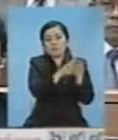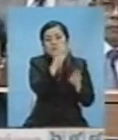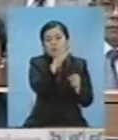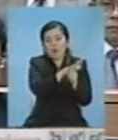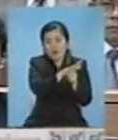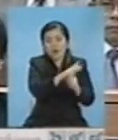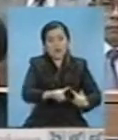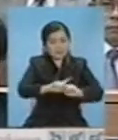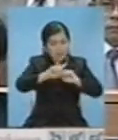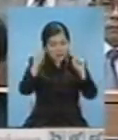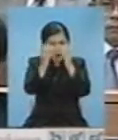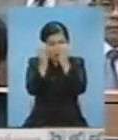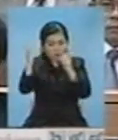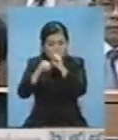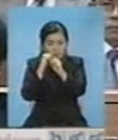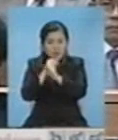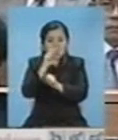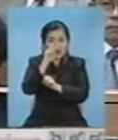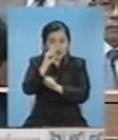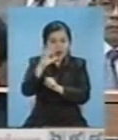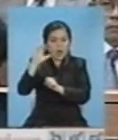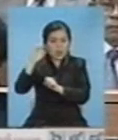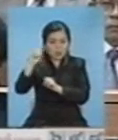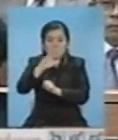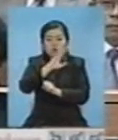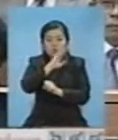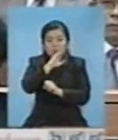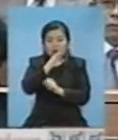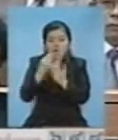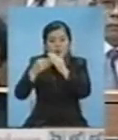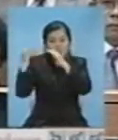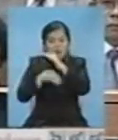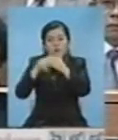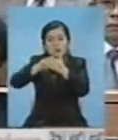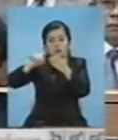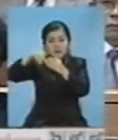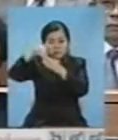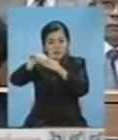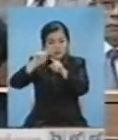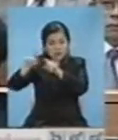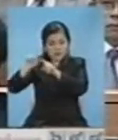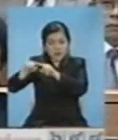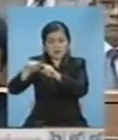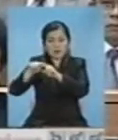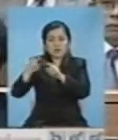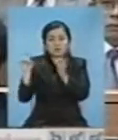บริหารพรรคต้องรับผิดชอบร่วมด้วยถ้าปล่อยปละละเลยรู้เห็นเป็นใจ